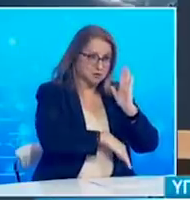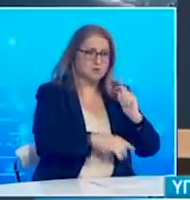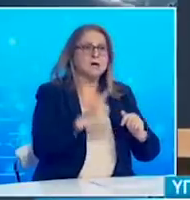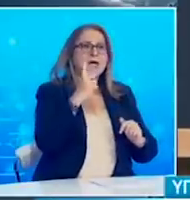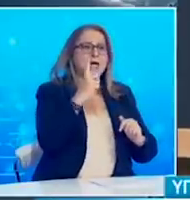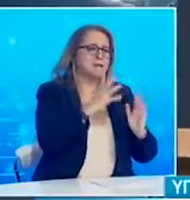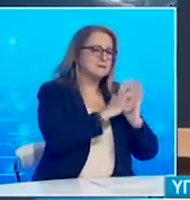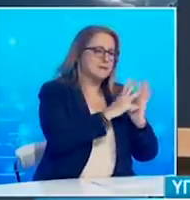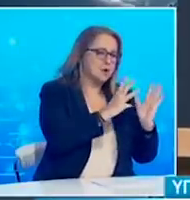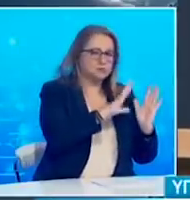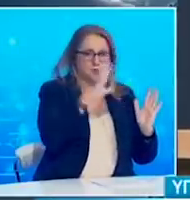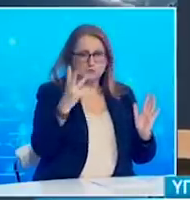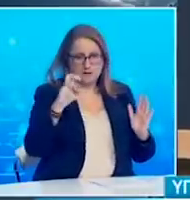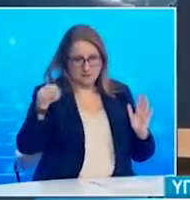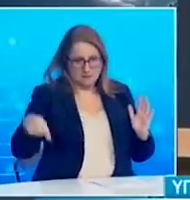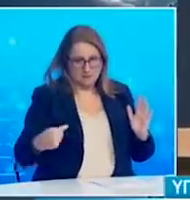φάσμα 18-39,